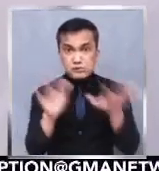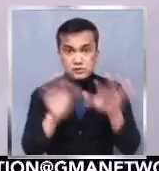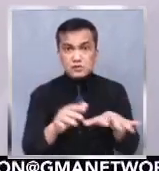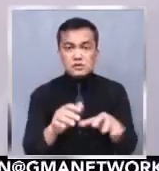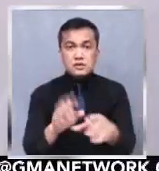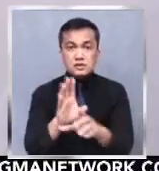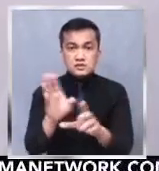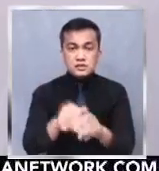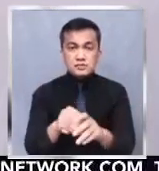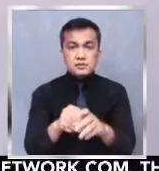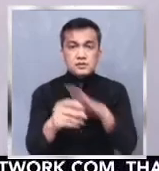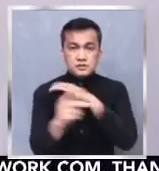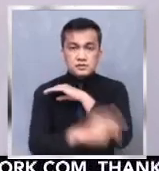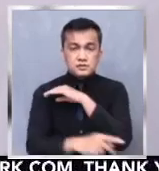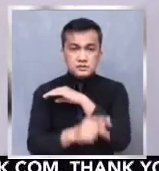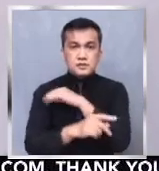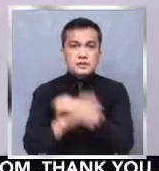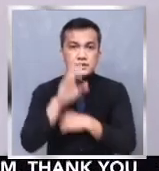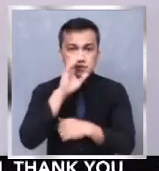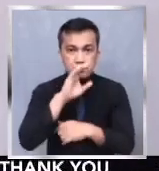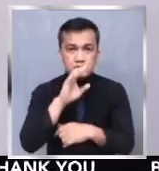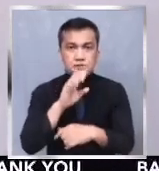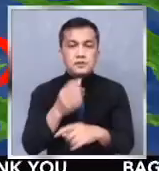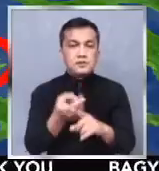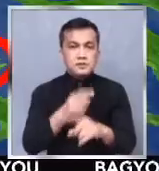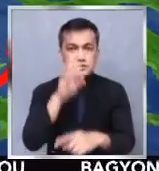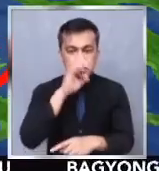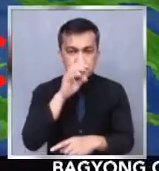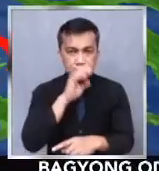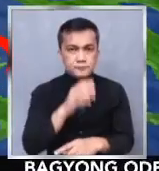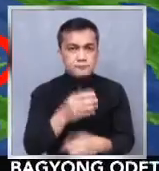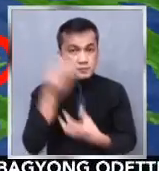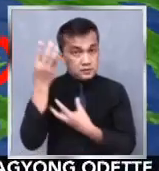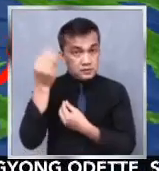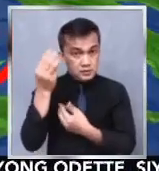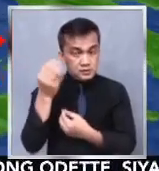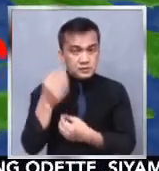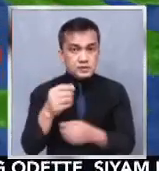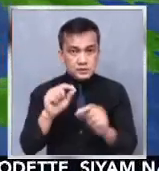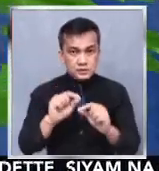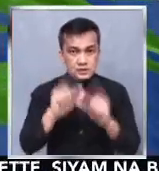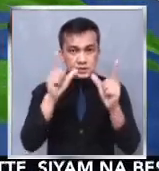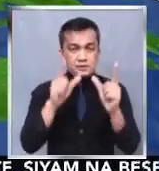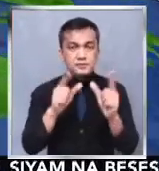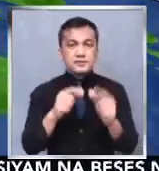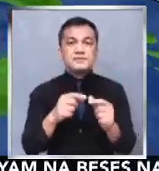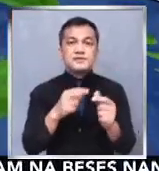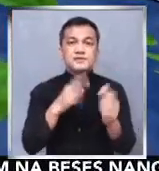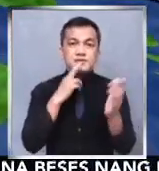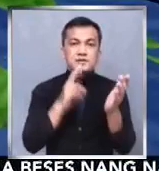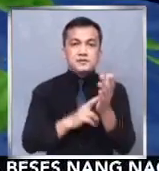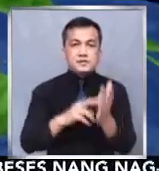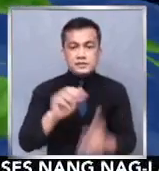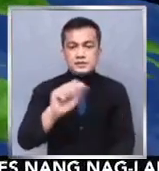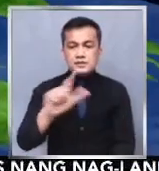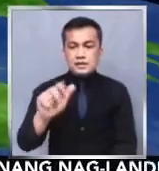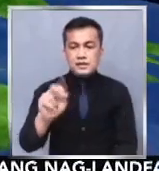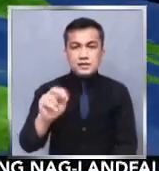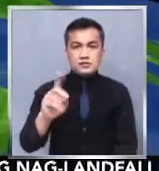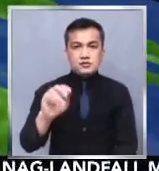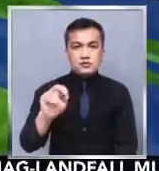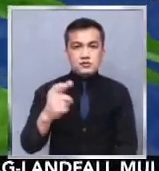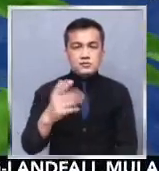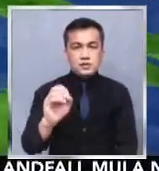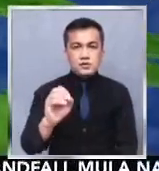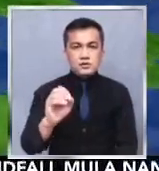Cebu mula sa Cebu City. Makibalita tayo sa live na pagtutok ni Alan Domingo ng GMA Regional